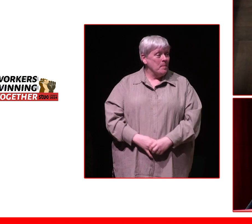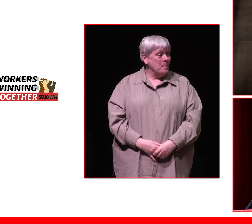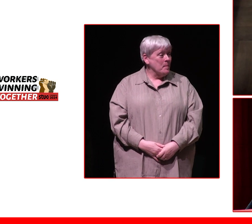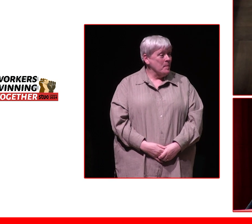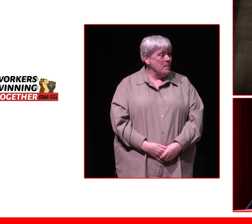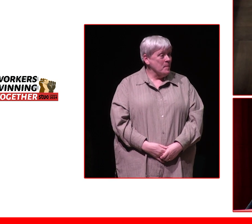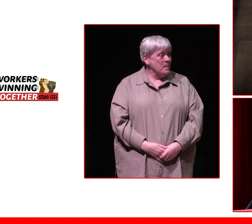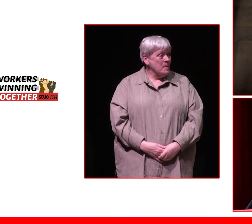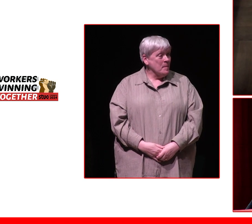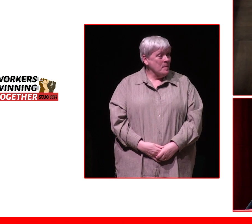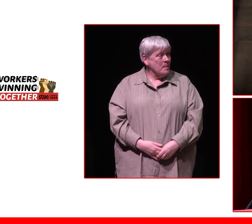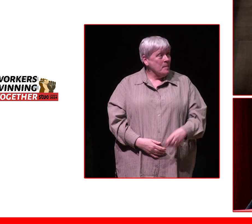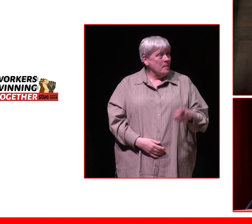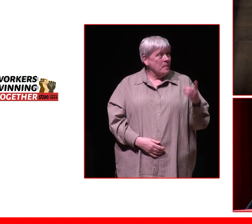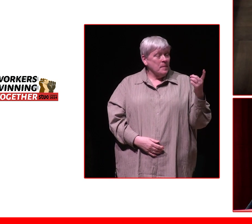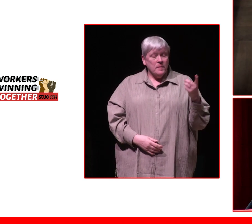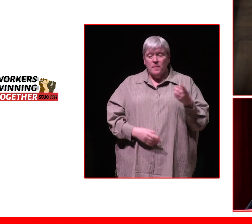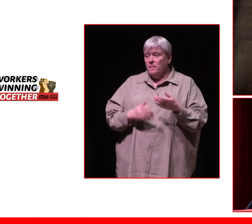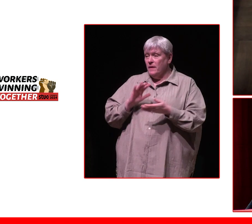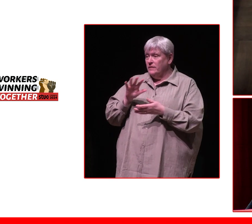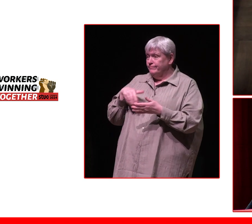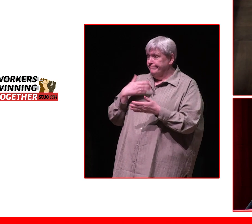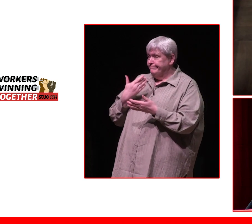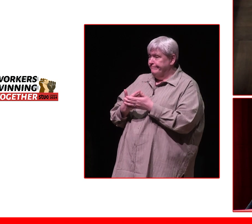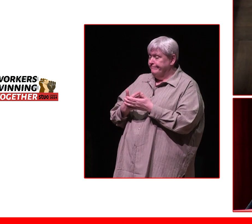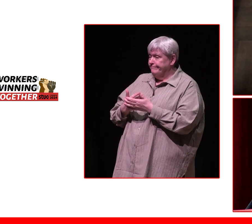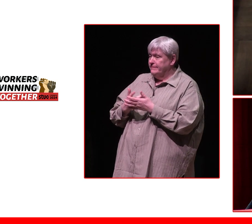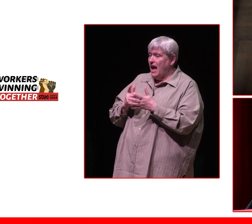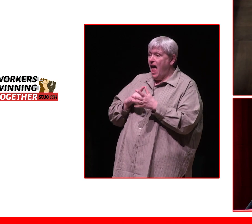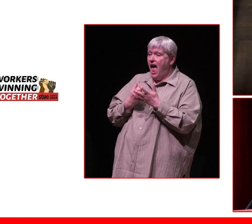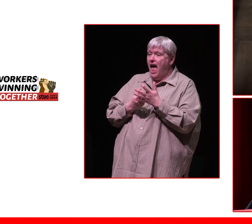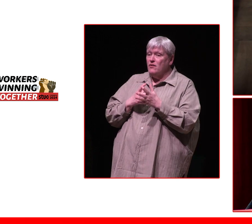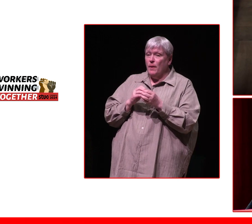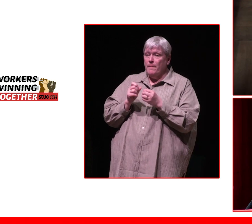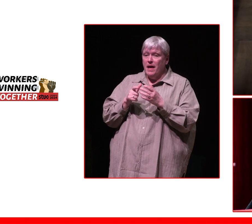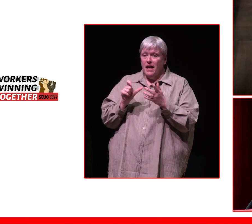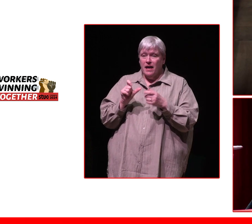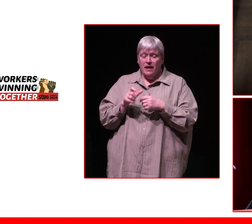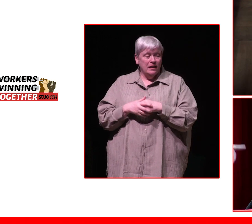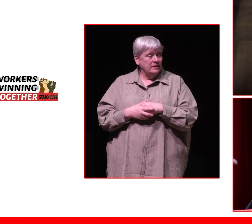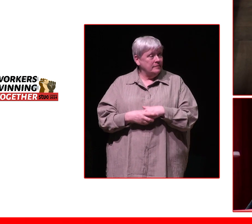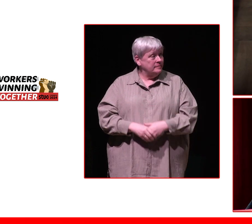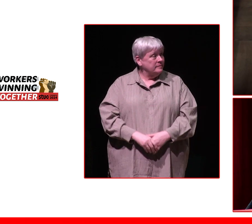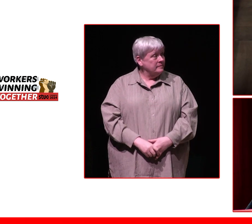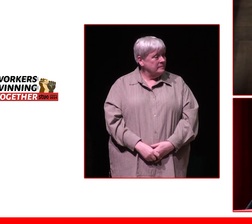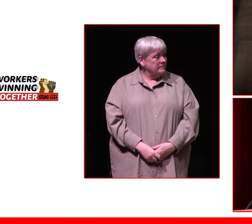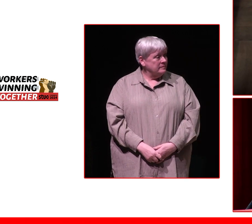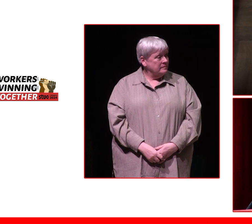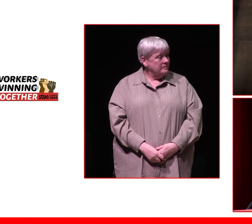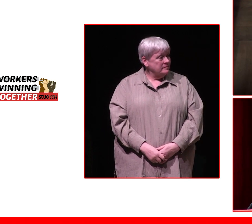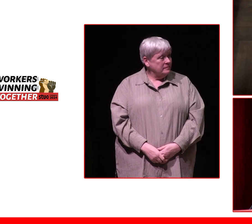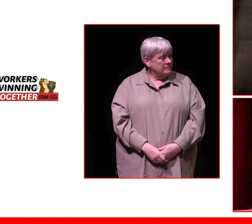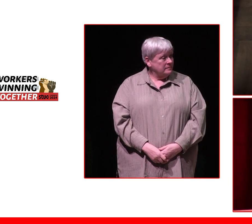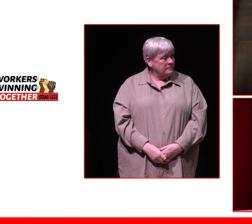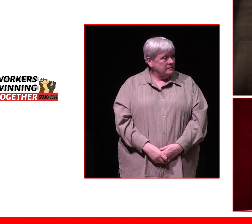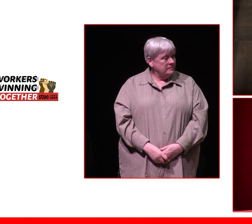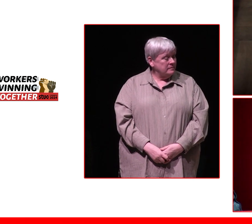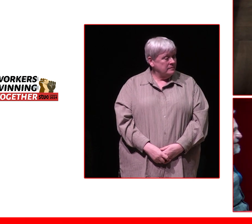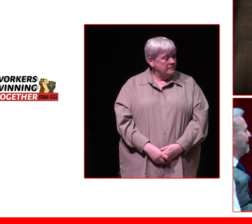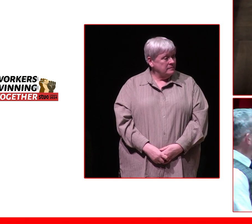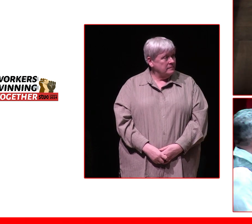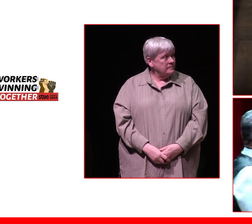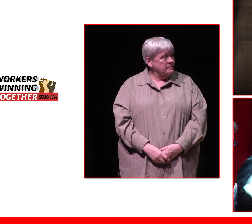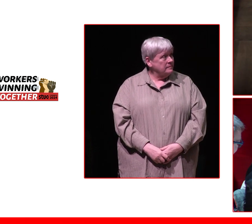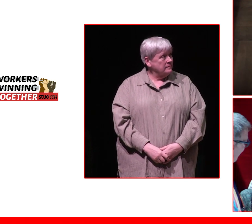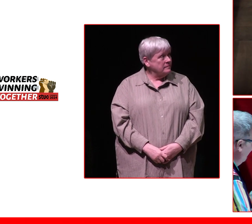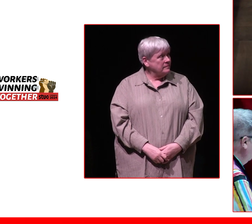الأخ شهير سؤال من الكونغرس هون في المؤتمر يسألونك لو كنت تجلس أمام رئيس وزرائنا